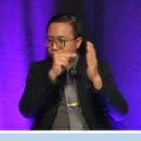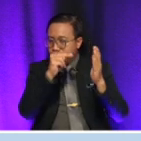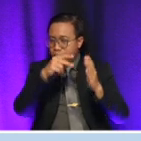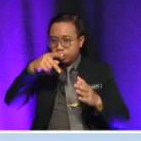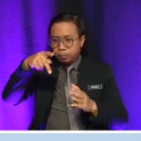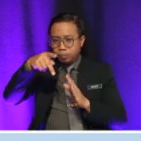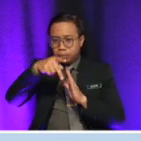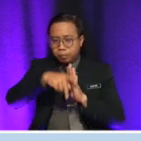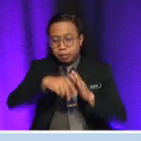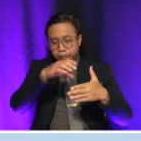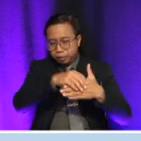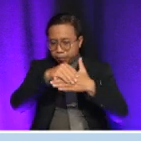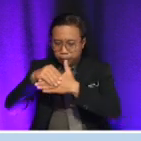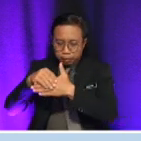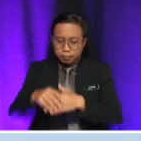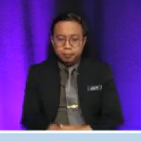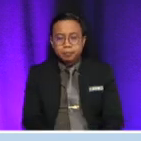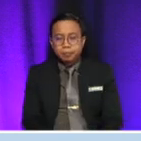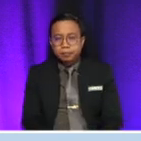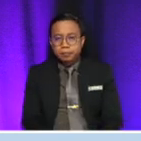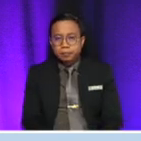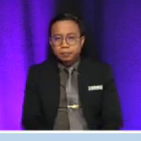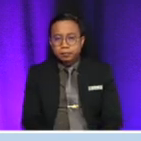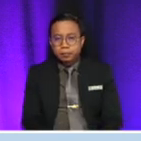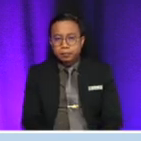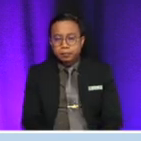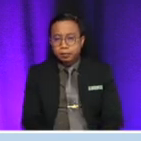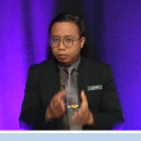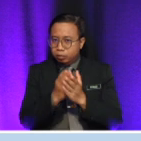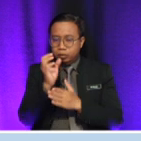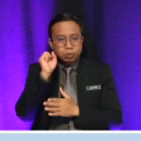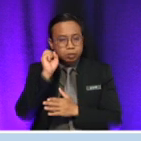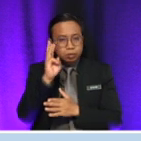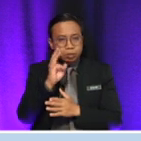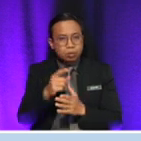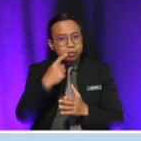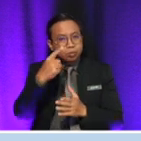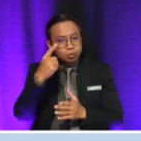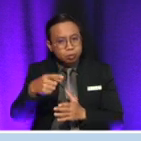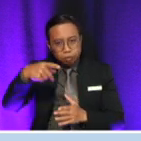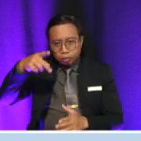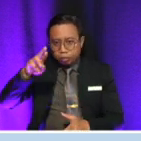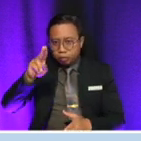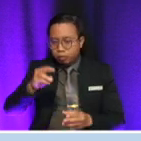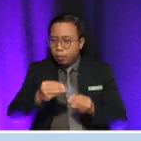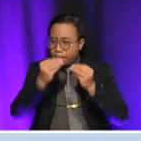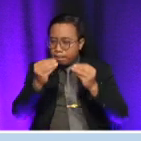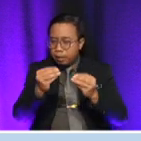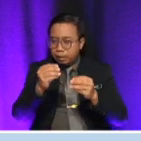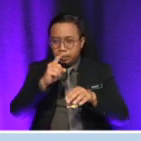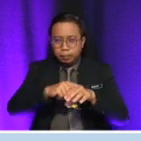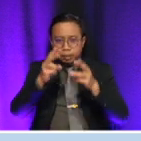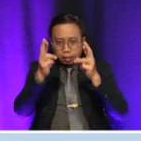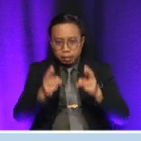pemimpin Oke dan yang seterusnya sazina menyebut peliharanya memberi peluang rakyat